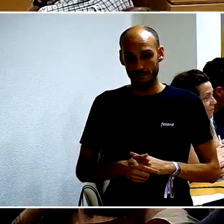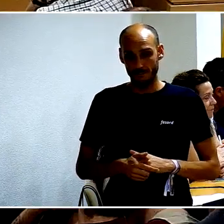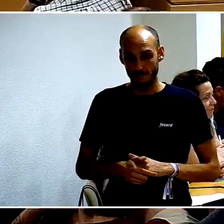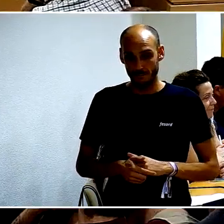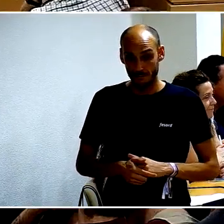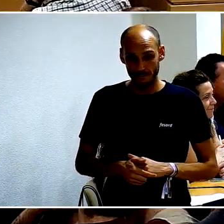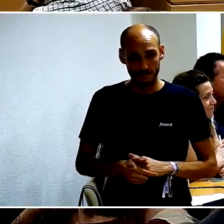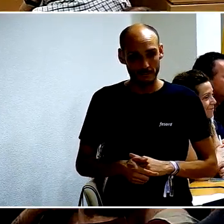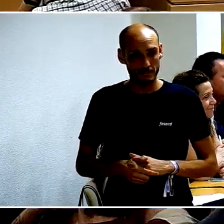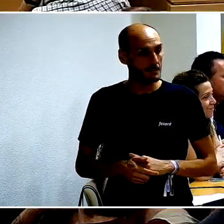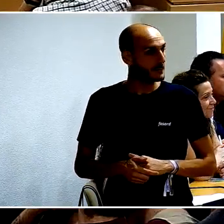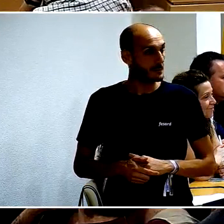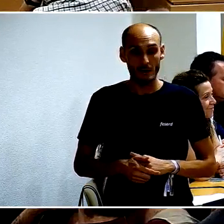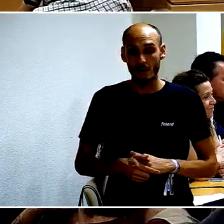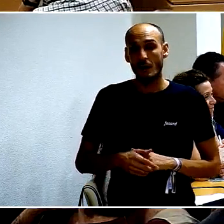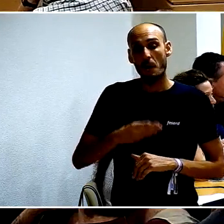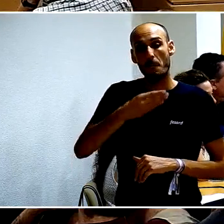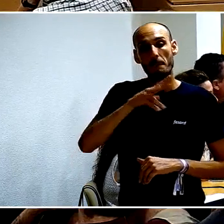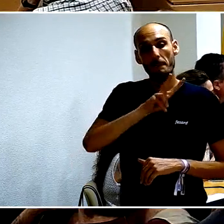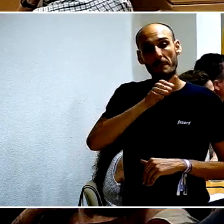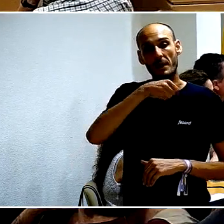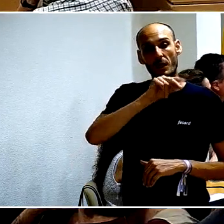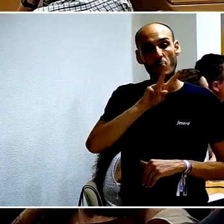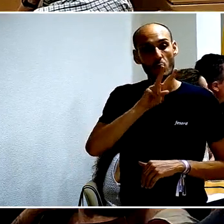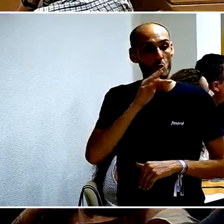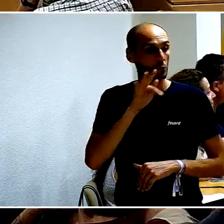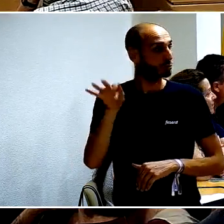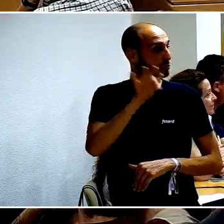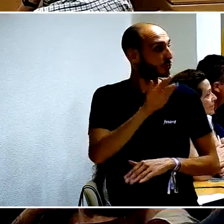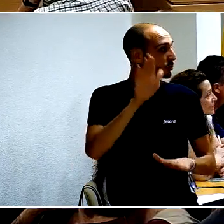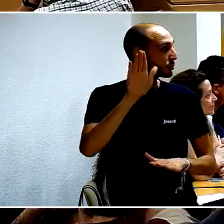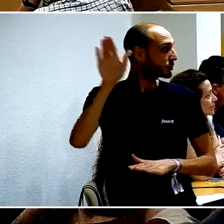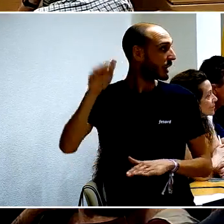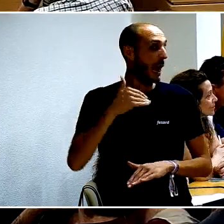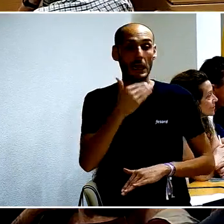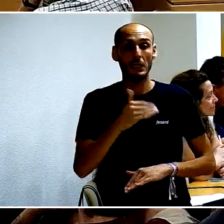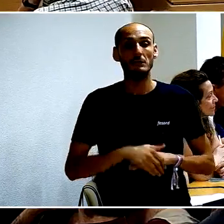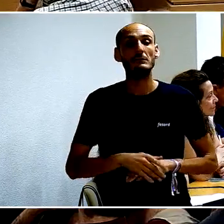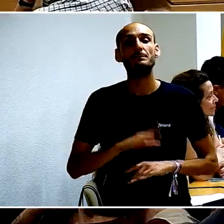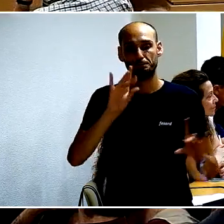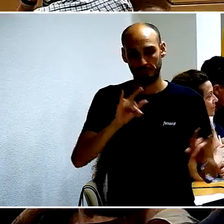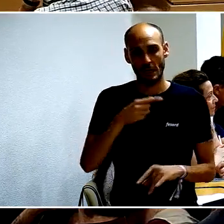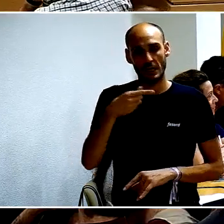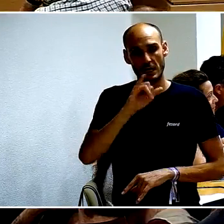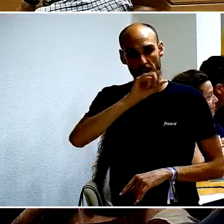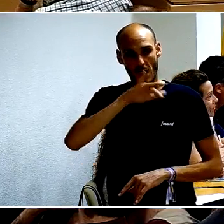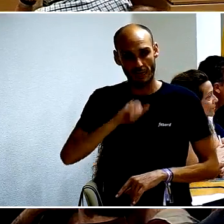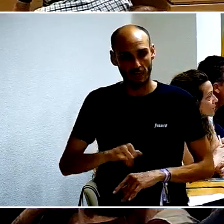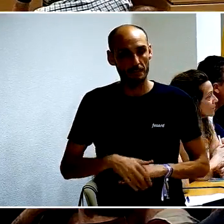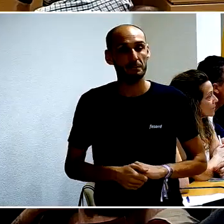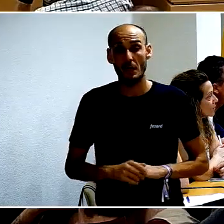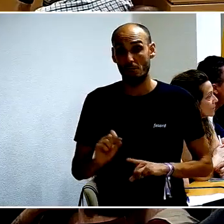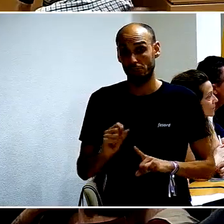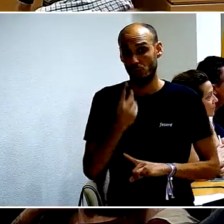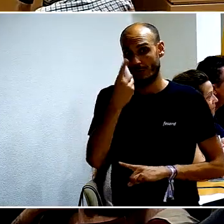Teresa Verdú, alguna altra paraula? Alguna altra paraula? Pues Beatriz Jiménez. En primer, jo m'agradaria,